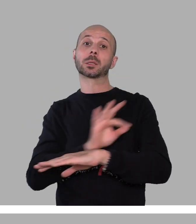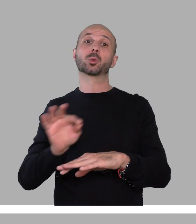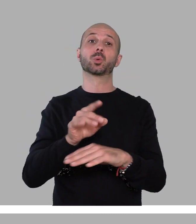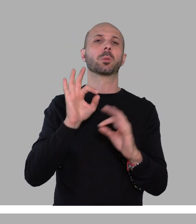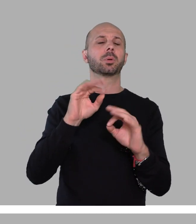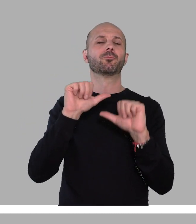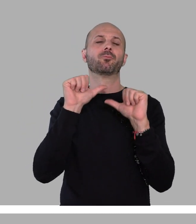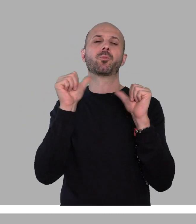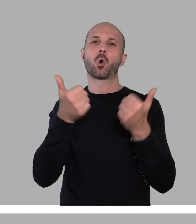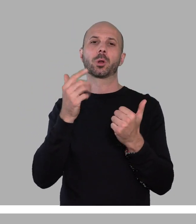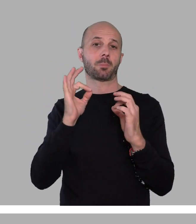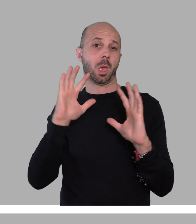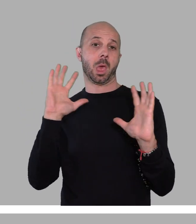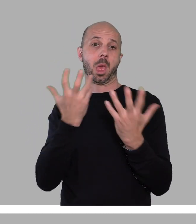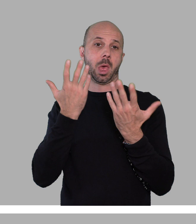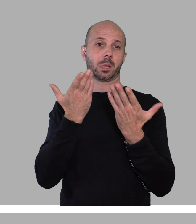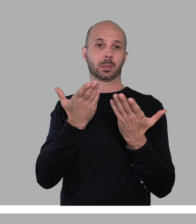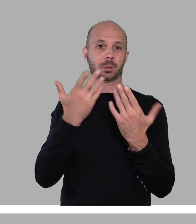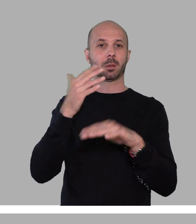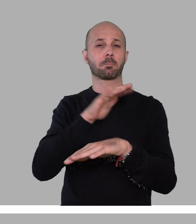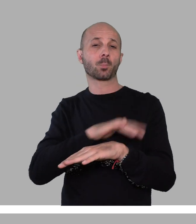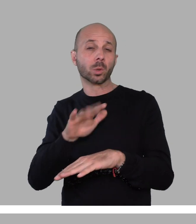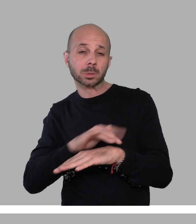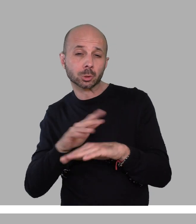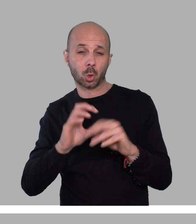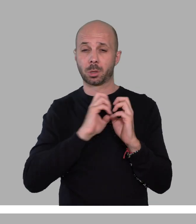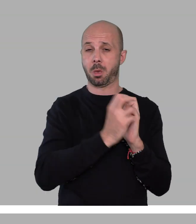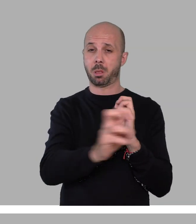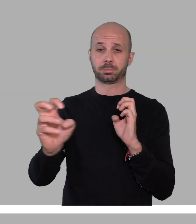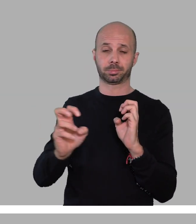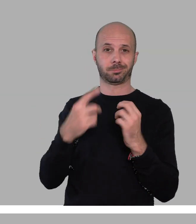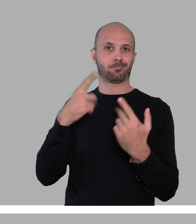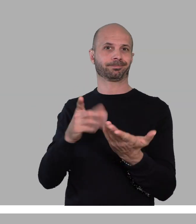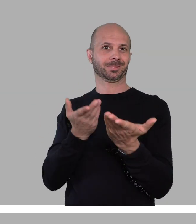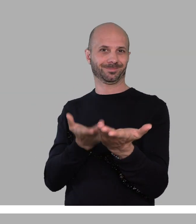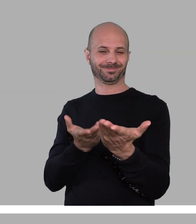è sicuramente il genere d'arte più multisensoriale che ci sia.